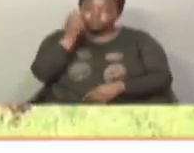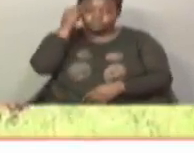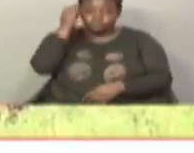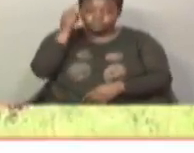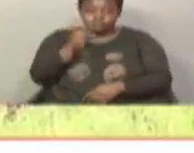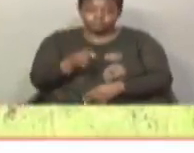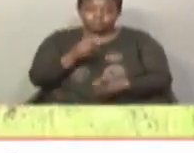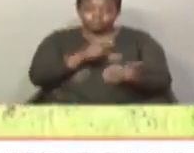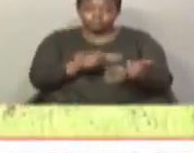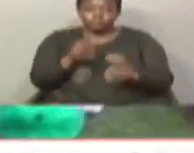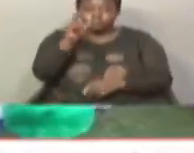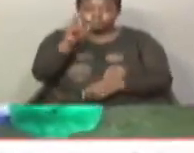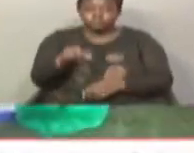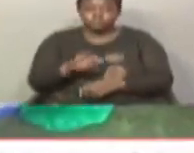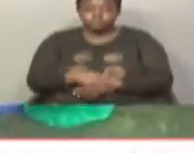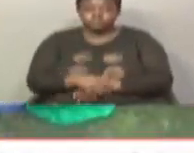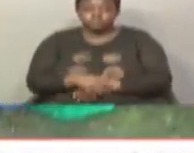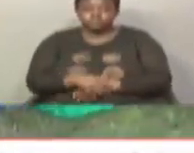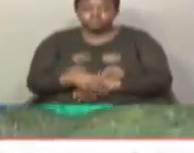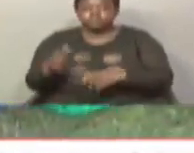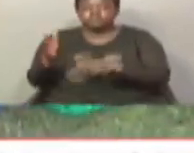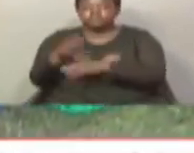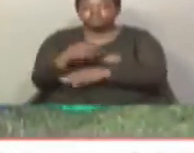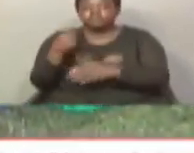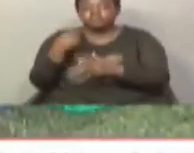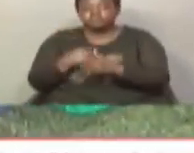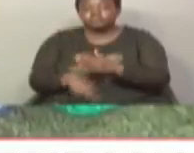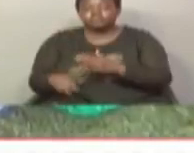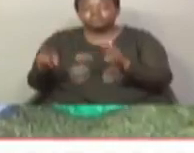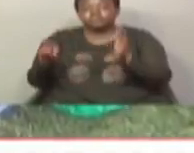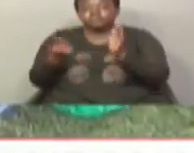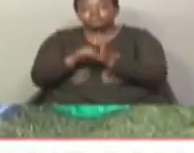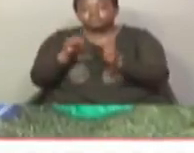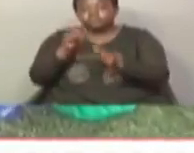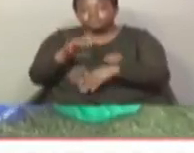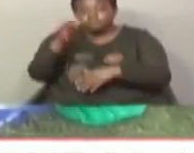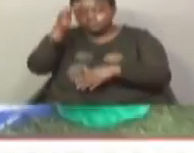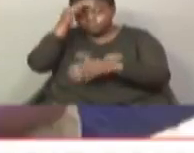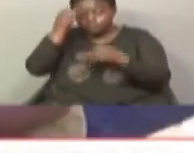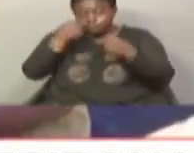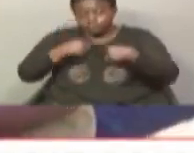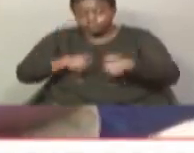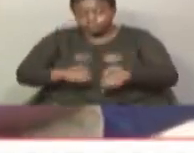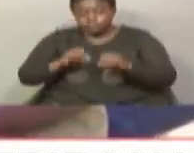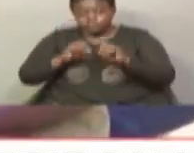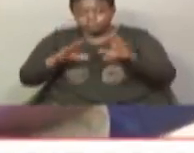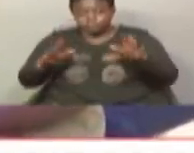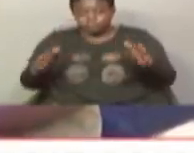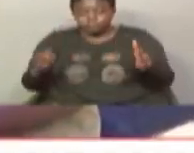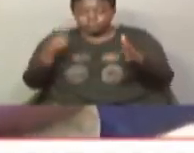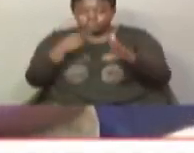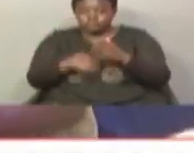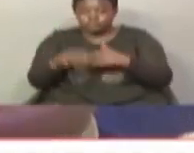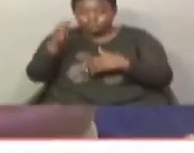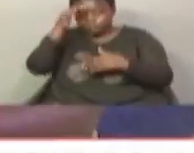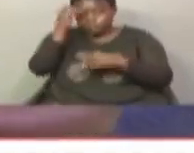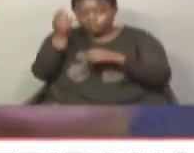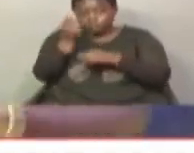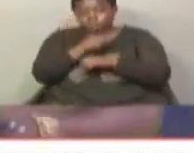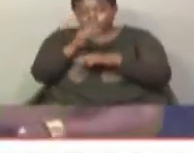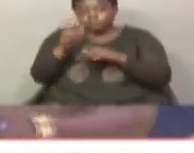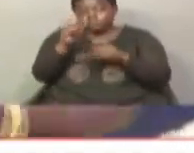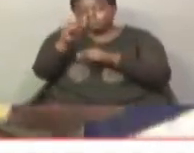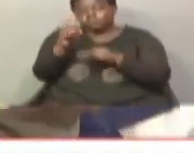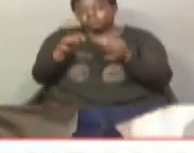nito. Minisita Mayanja ategeeza ng'ebiragiro bye poliisi beetabisa mu nkola ayambalidde poliisi Wakiso engeri gy'ekuttemu ensonga z'ettaka